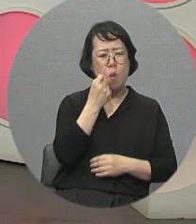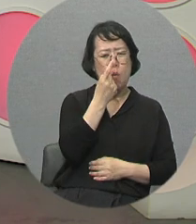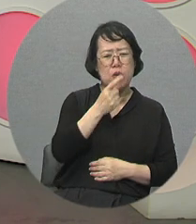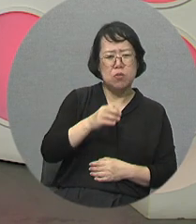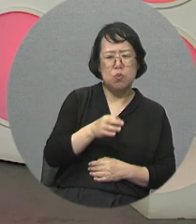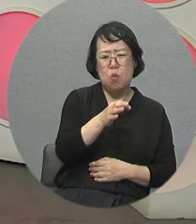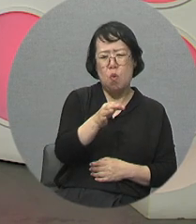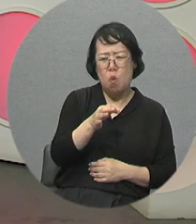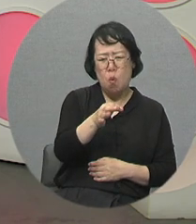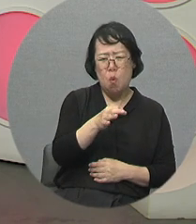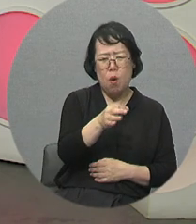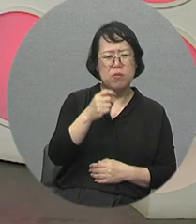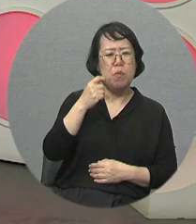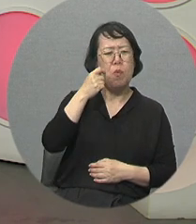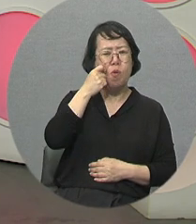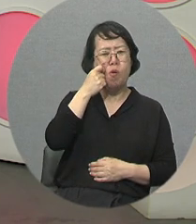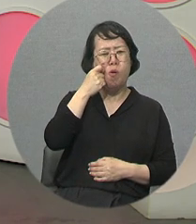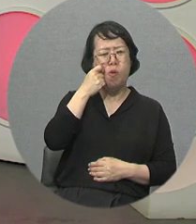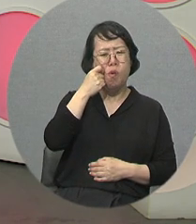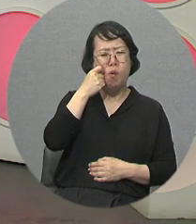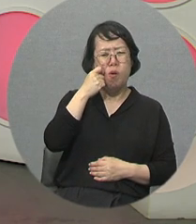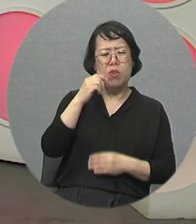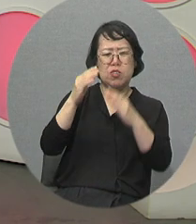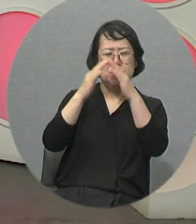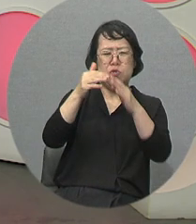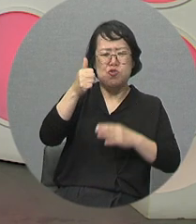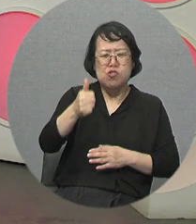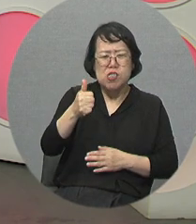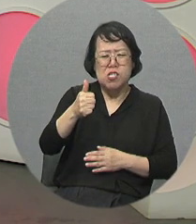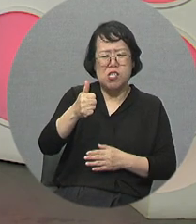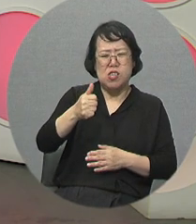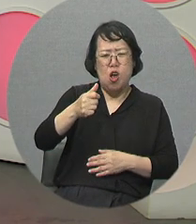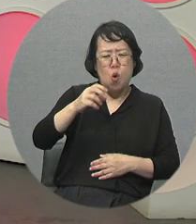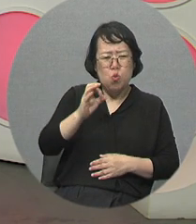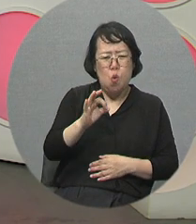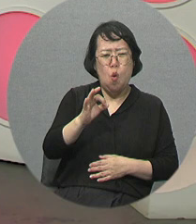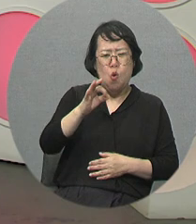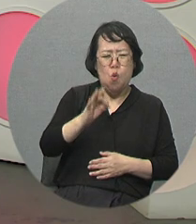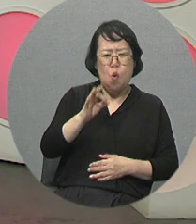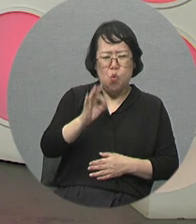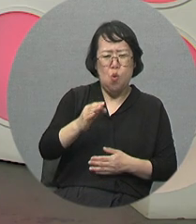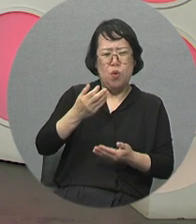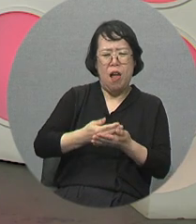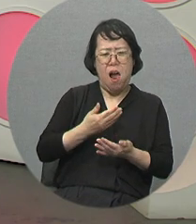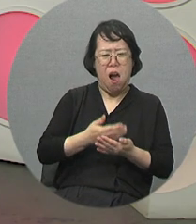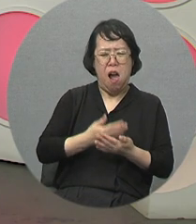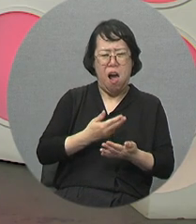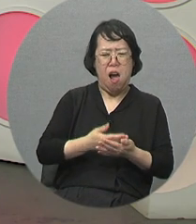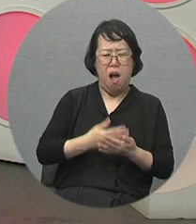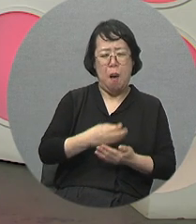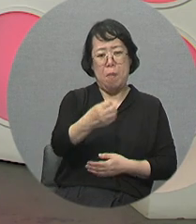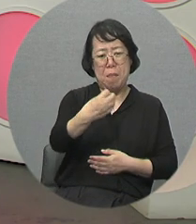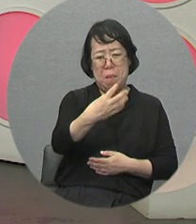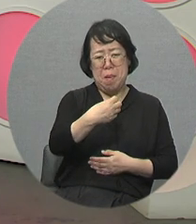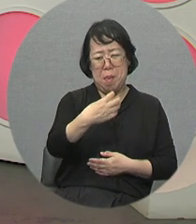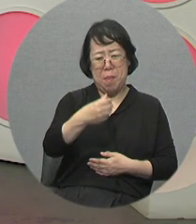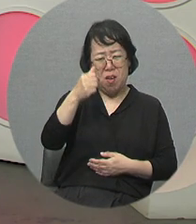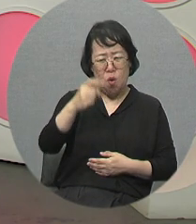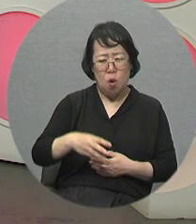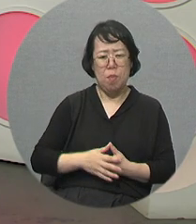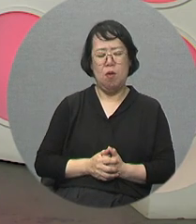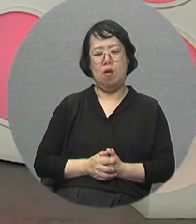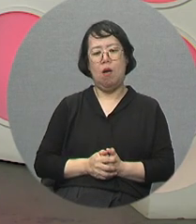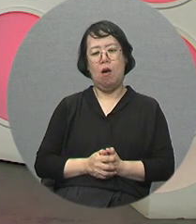독촉은 날로 심해졌습니다. 집에 없는 척 숨죽이던 어느